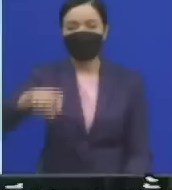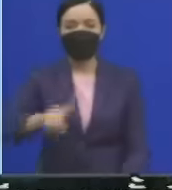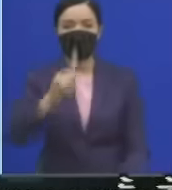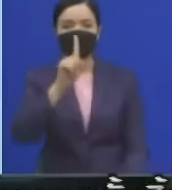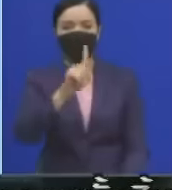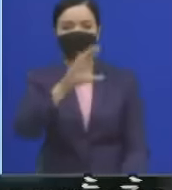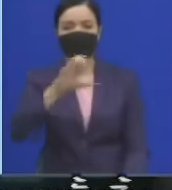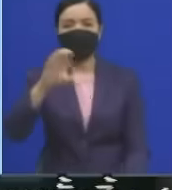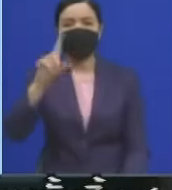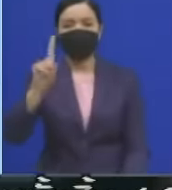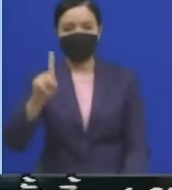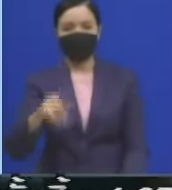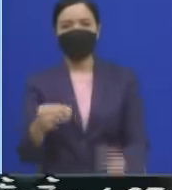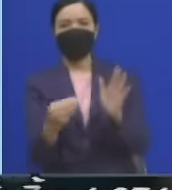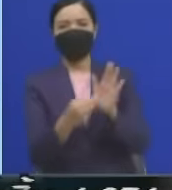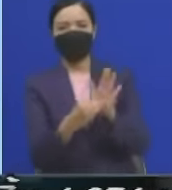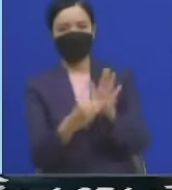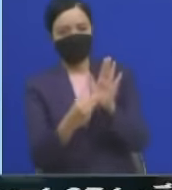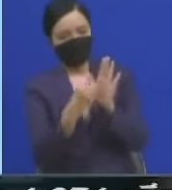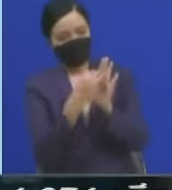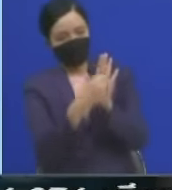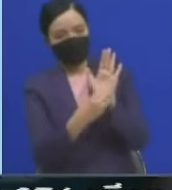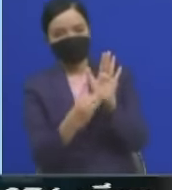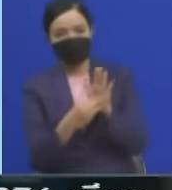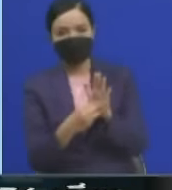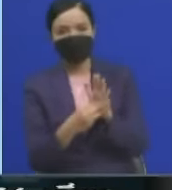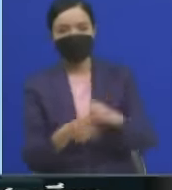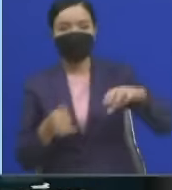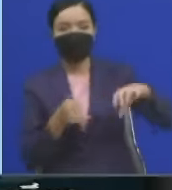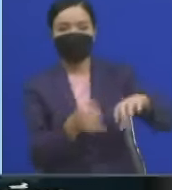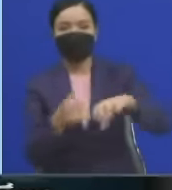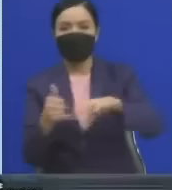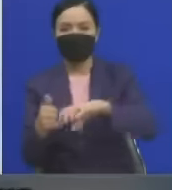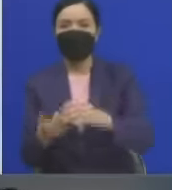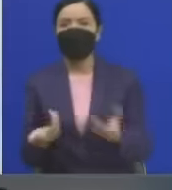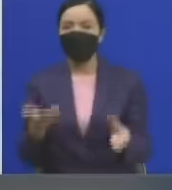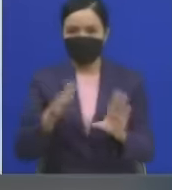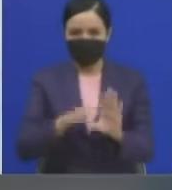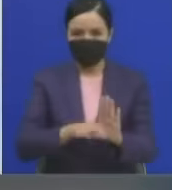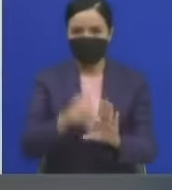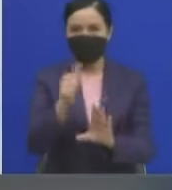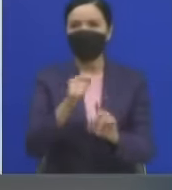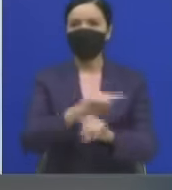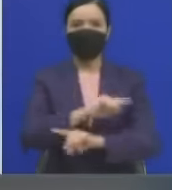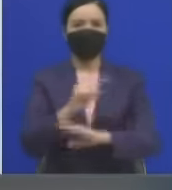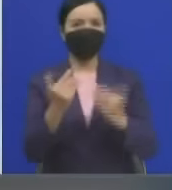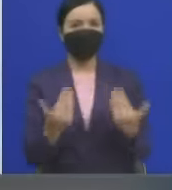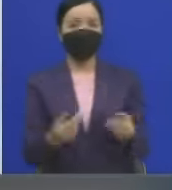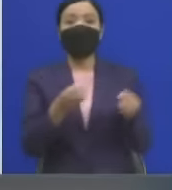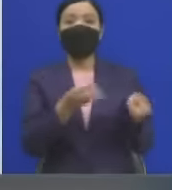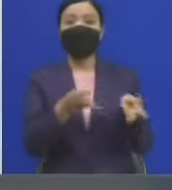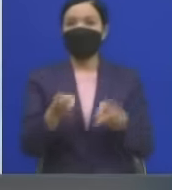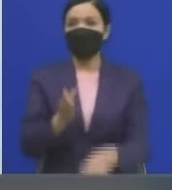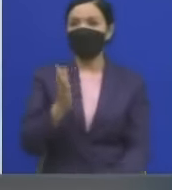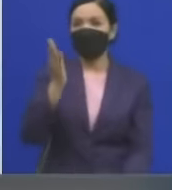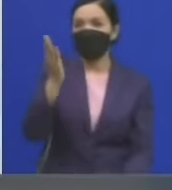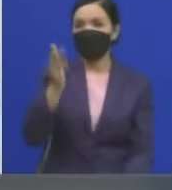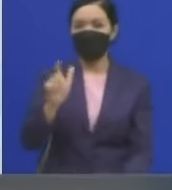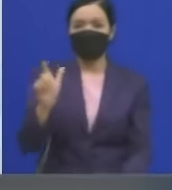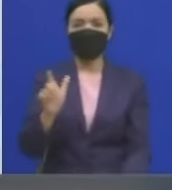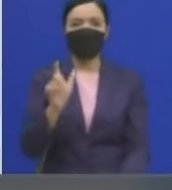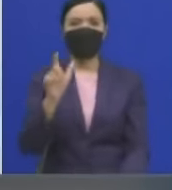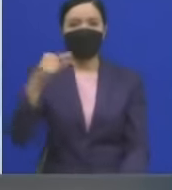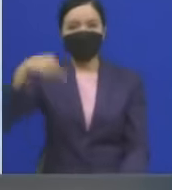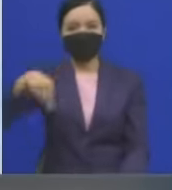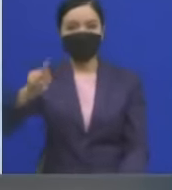ฮะนี่มีการเปิดเผยข้อมูลอยู่ในแฟนเพจนะครับเช็คด่วนลงทะเบียนได้แล้ววันนี้นะฮะวิธีการนี่ฮะสแกน